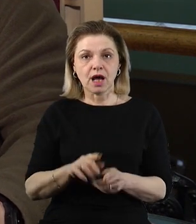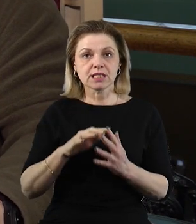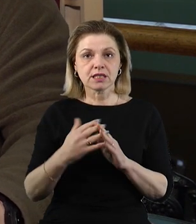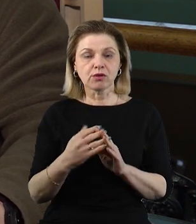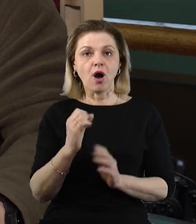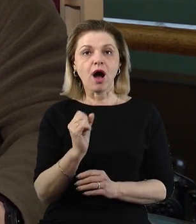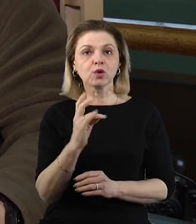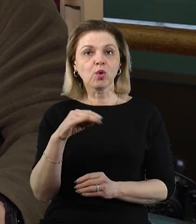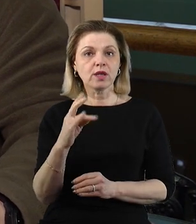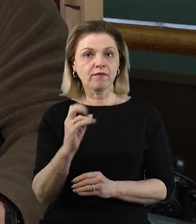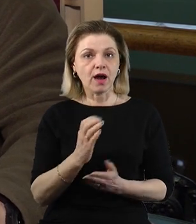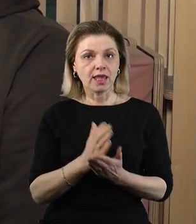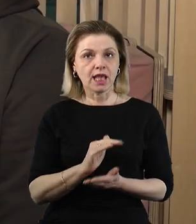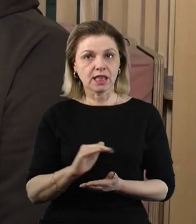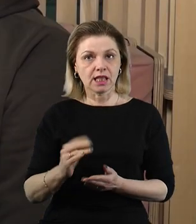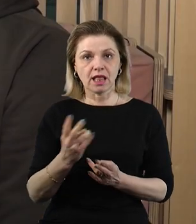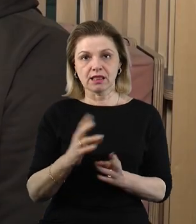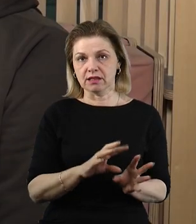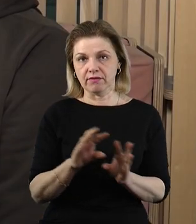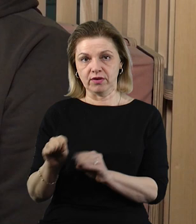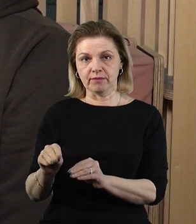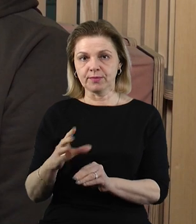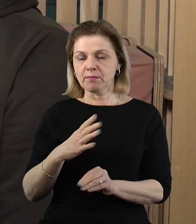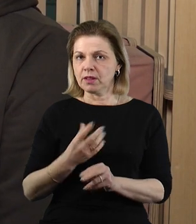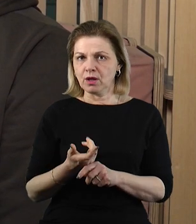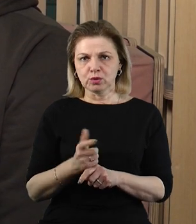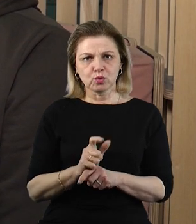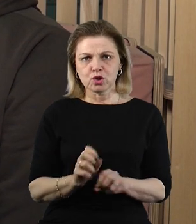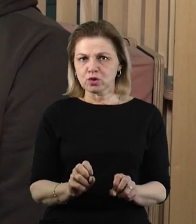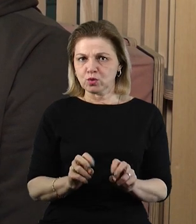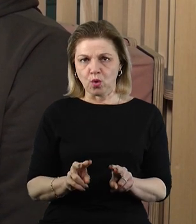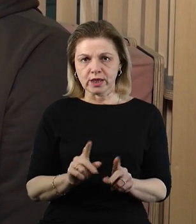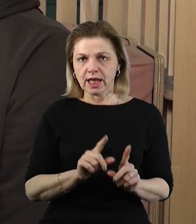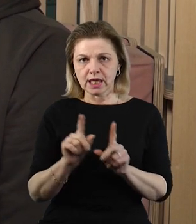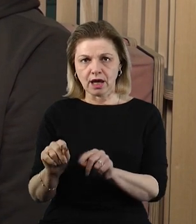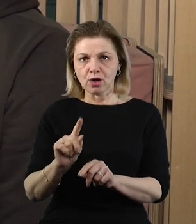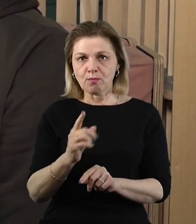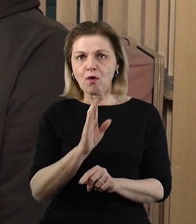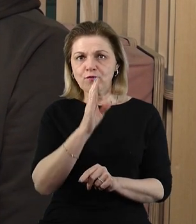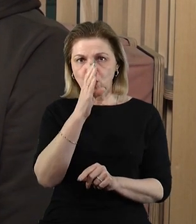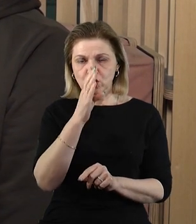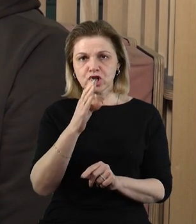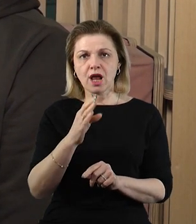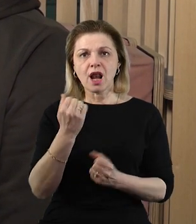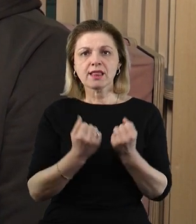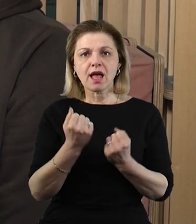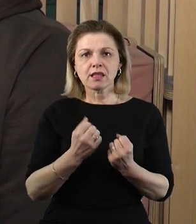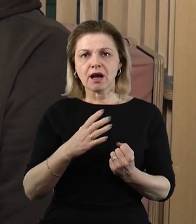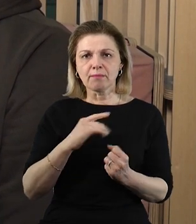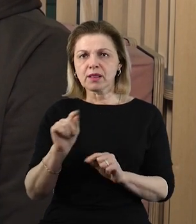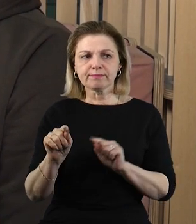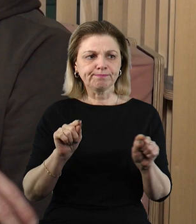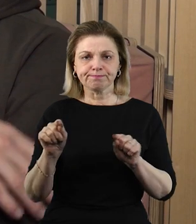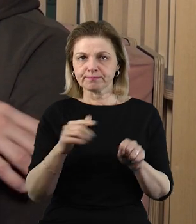Антонівка є діти там тіпа треба вивести було дуже стрмно їхати тому що вже ворожа техніка кругом була розбита дорога